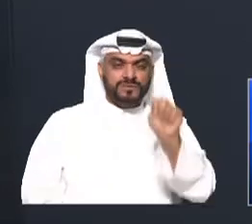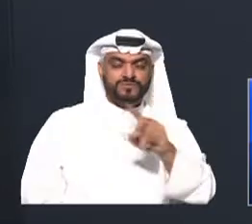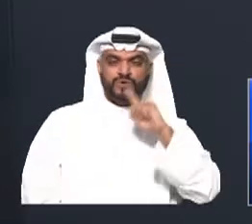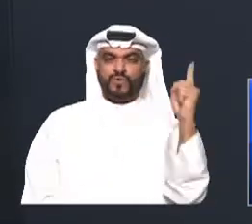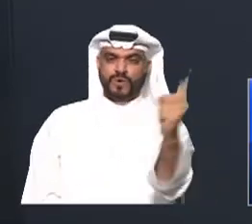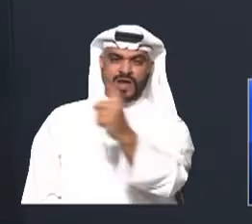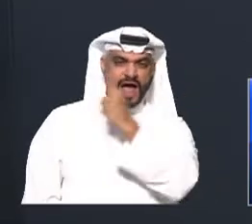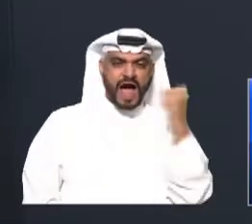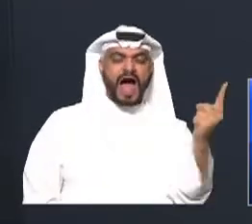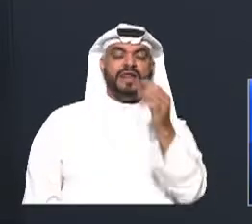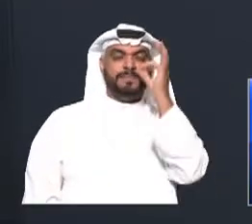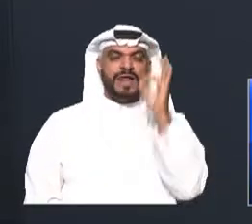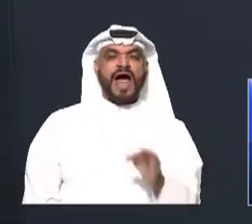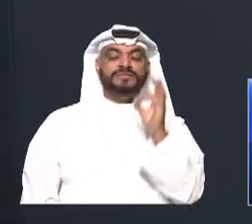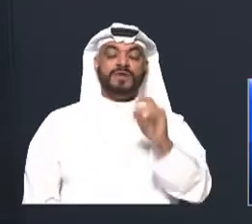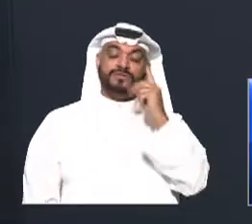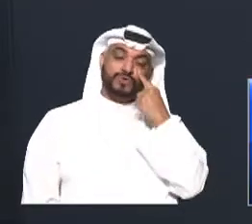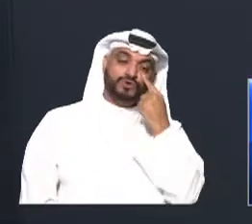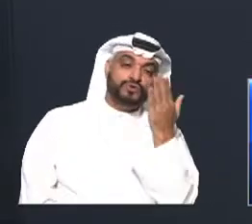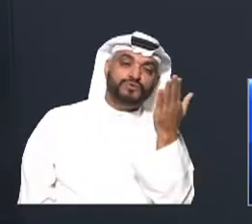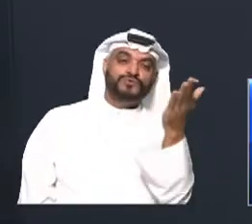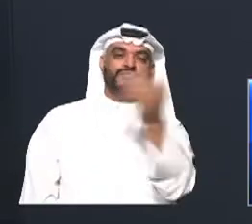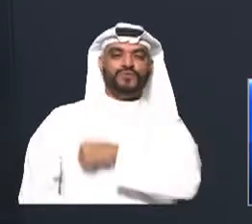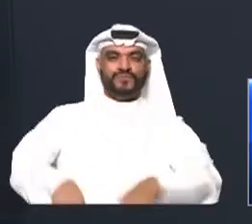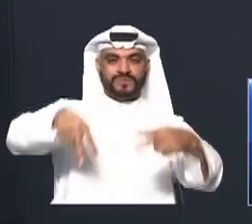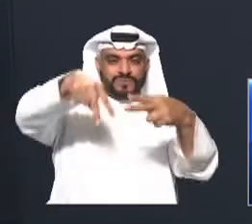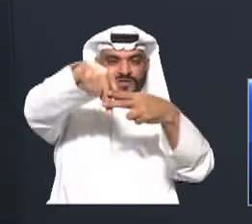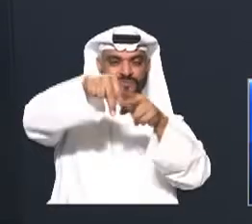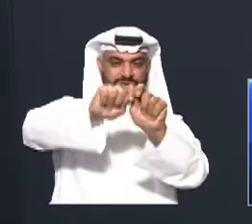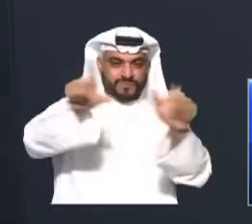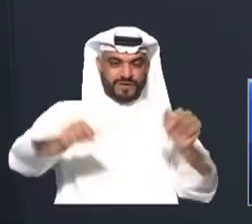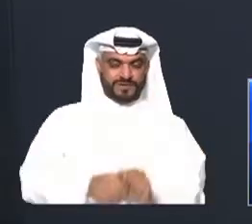المتنوعة مع العالم في تسليط الضوء على ما يحدث. وهنا